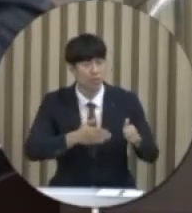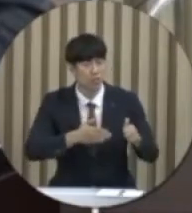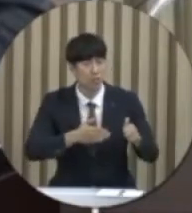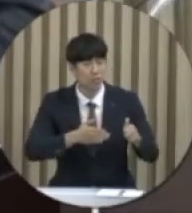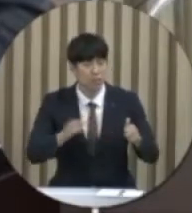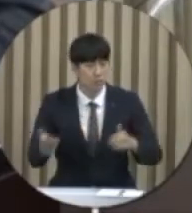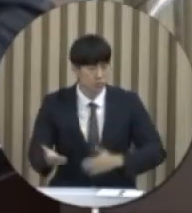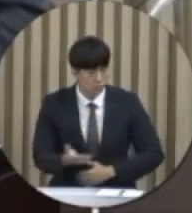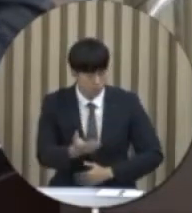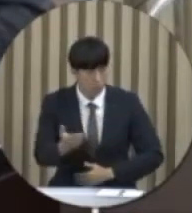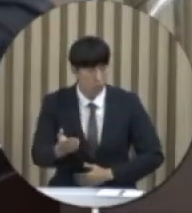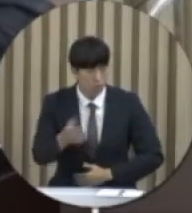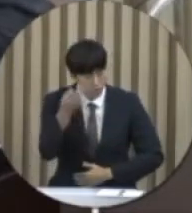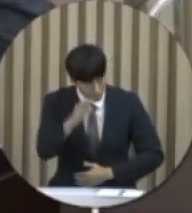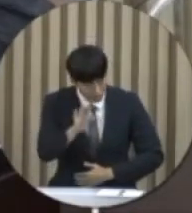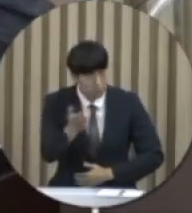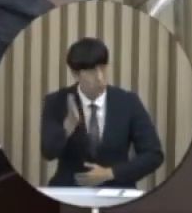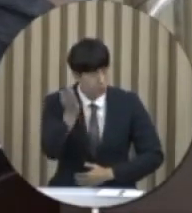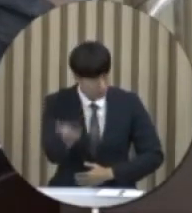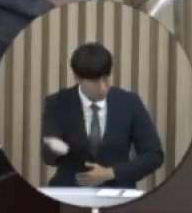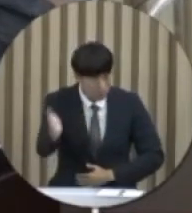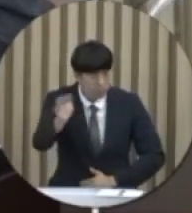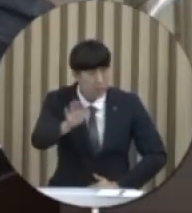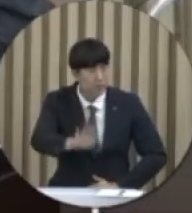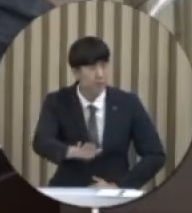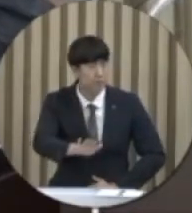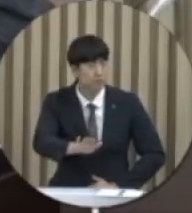대부분은 인정이 되었습니다. 하지만